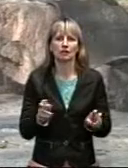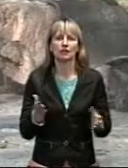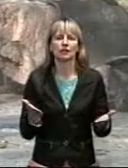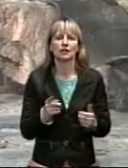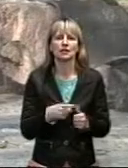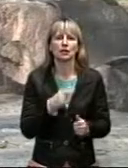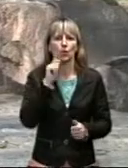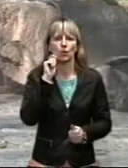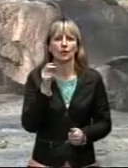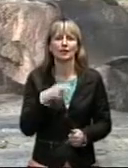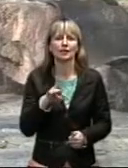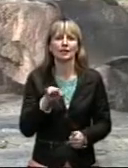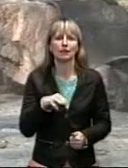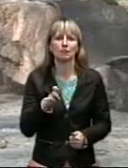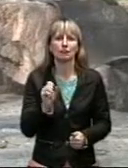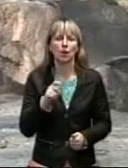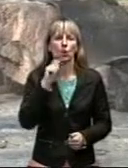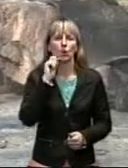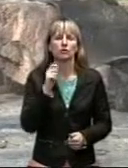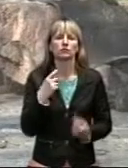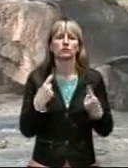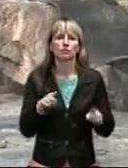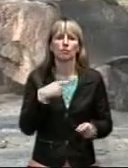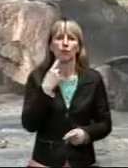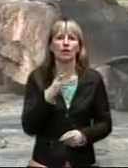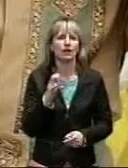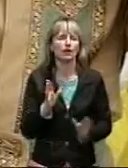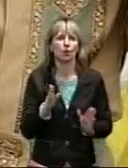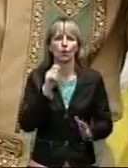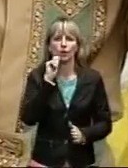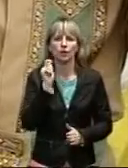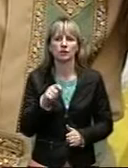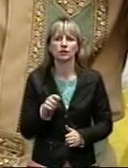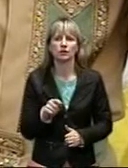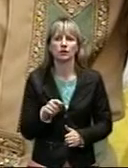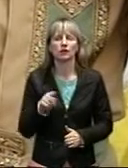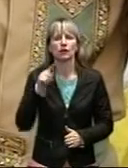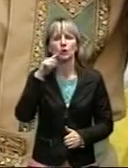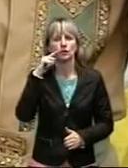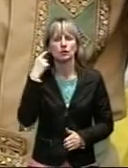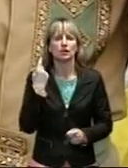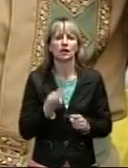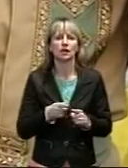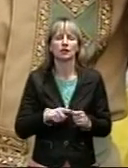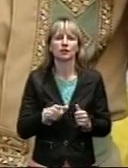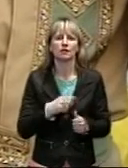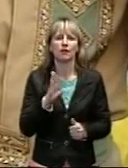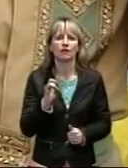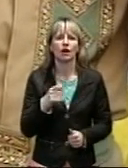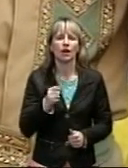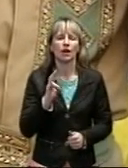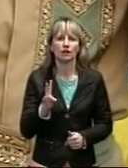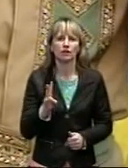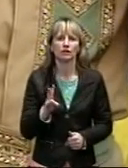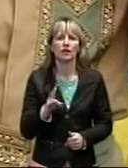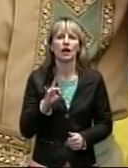зветься українська дримба українською, іншими мовами, не лише українською. Тобто російською це зветься варган,